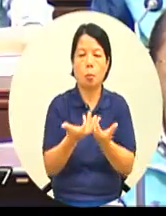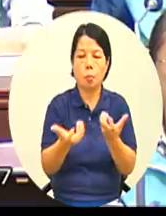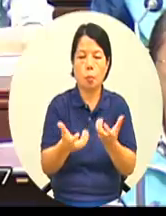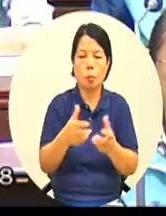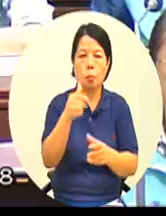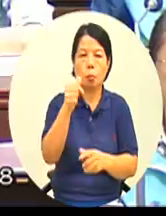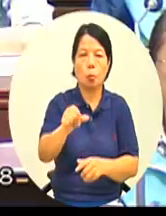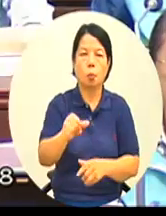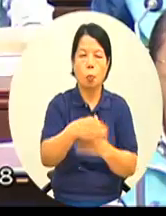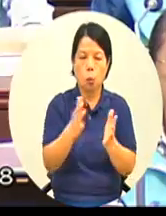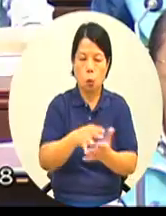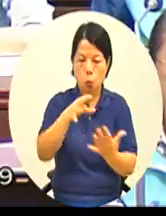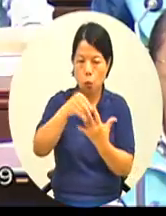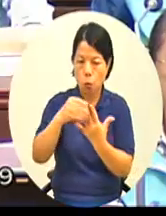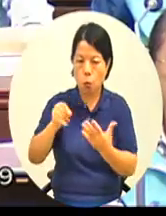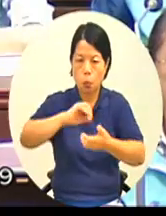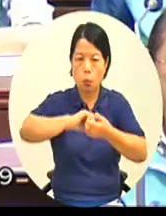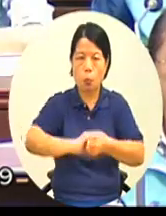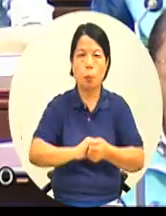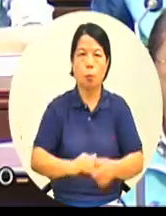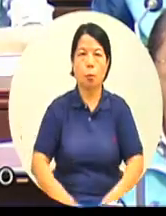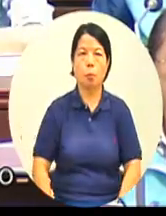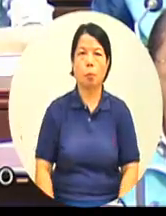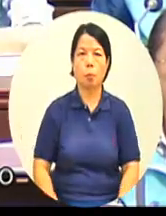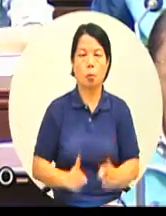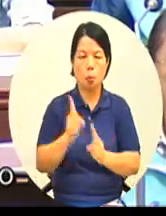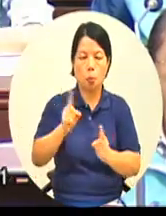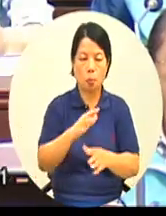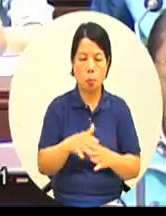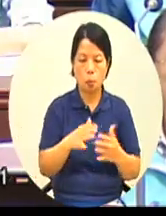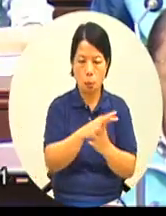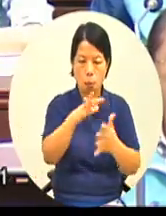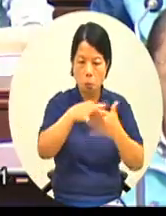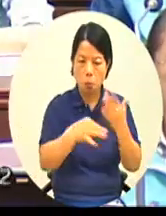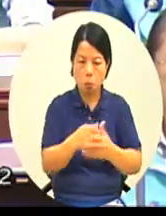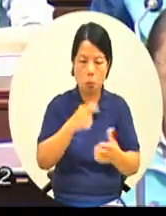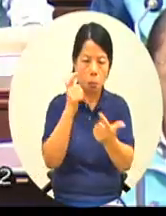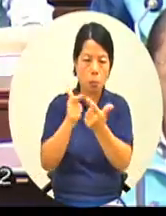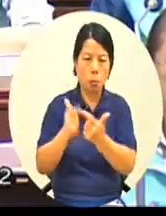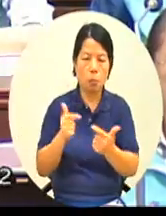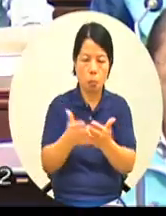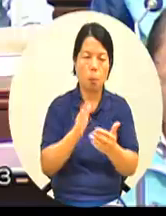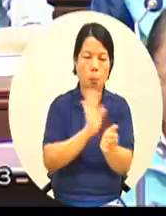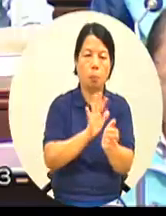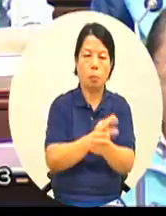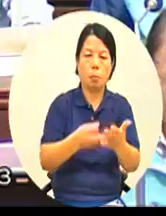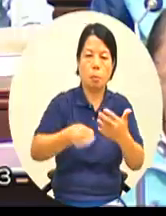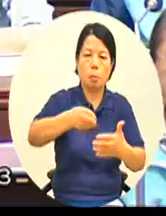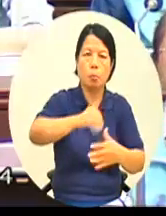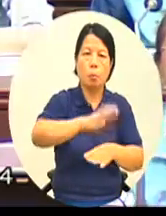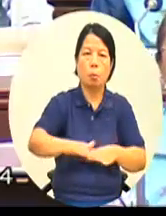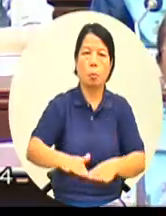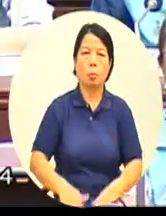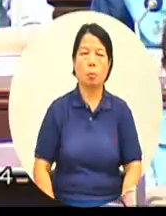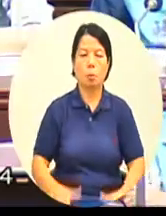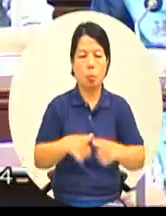有的选定几个比较先天条件比较好，我们来帮忙再做提升，再帮忙做扩大，就可以